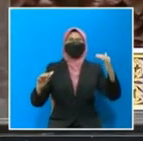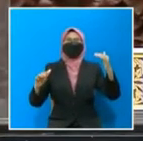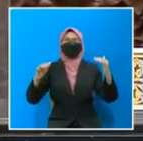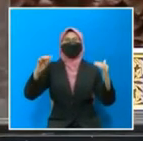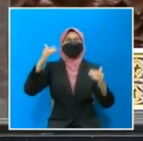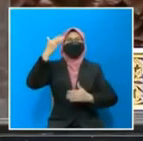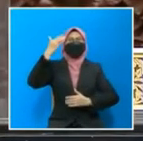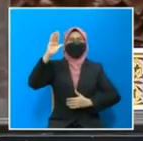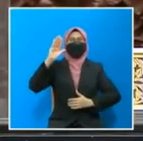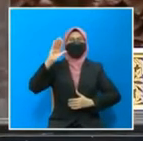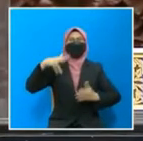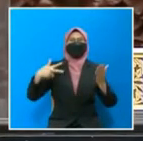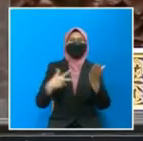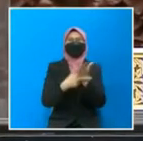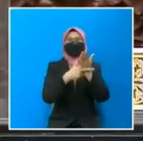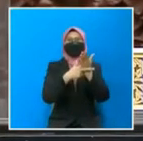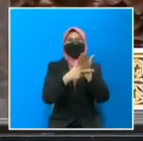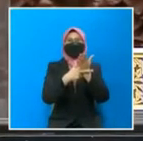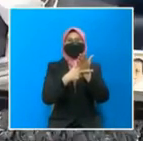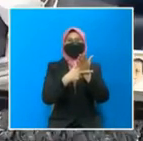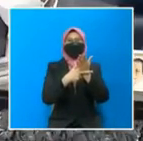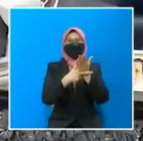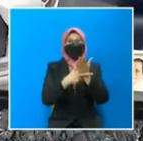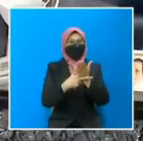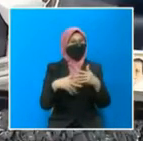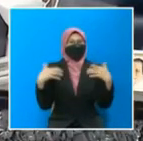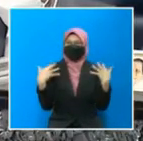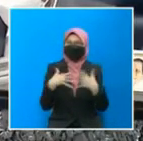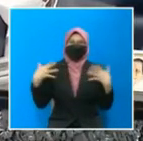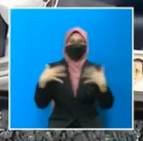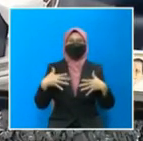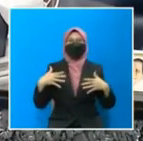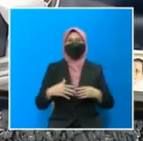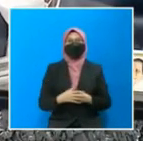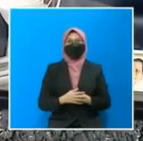dan terbantut yang amat menakutkan.